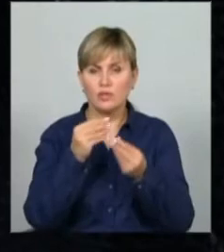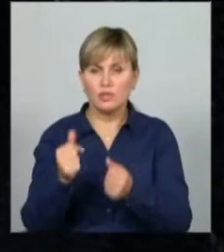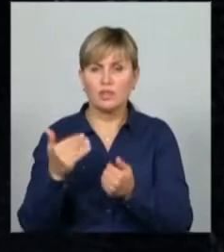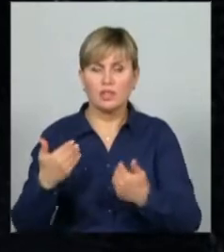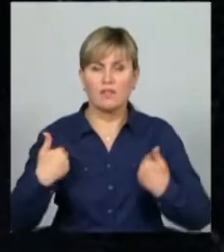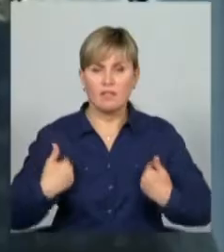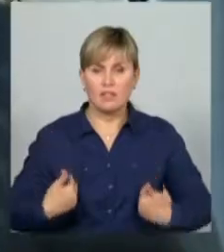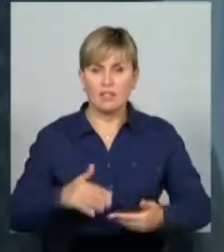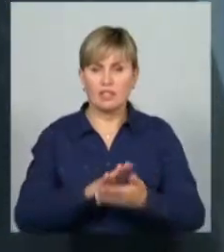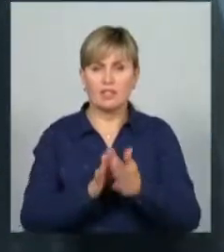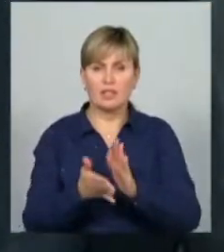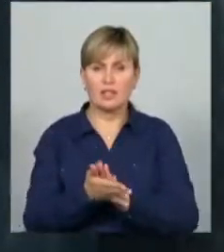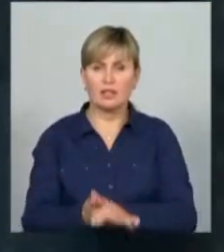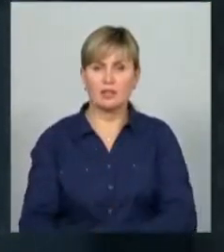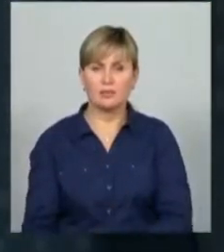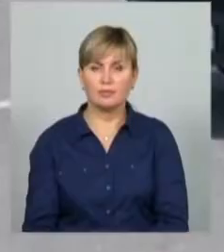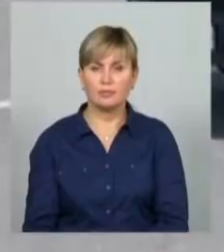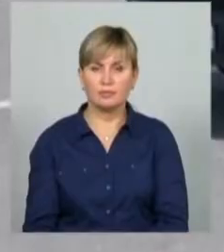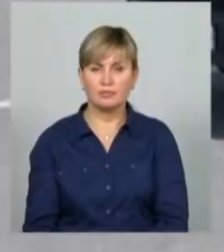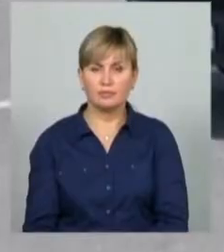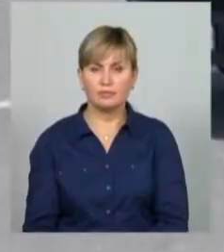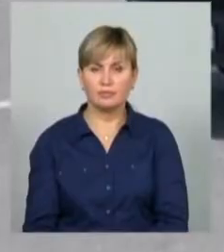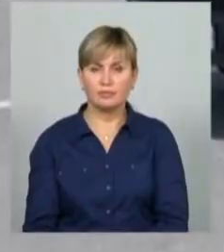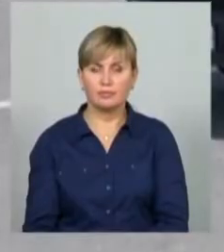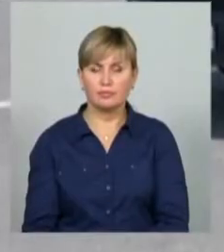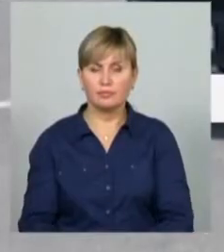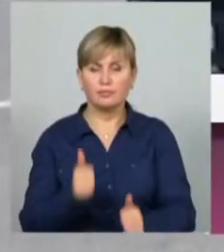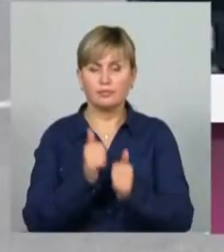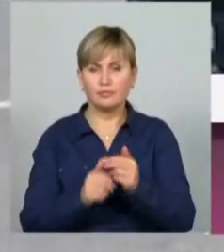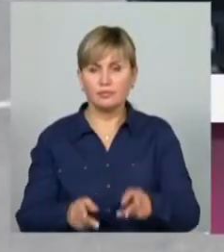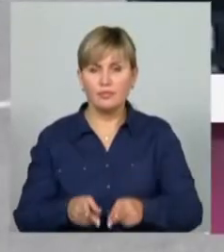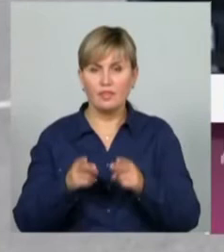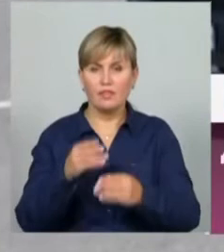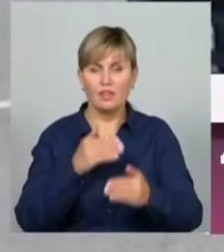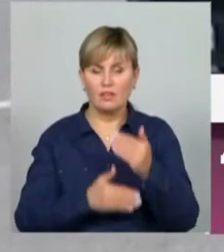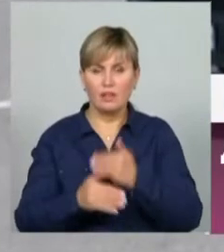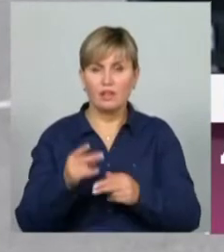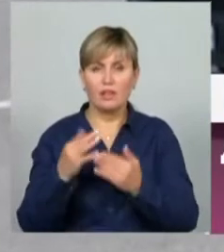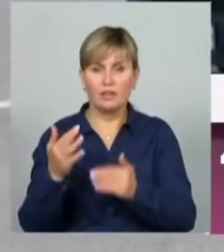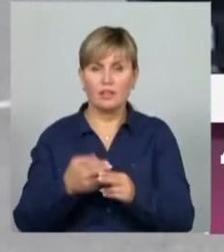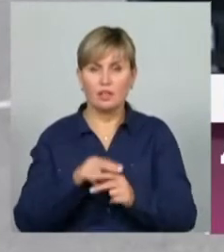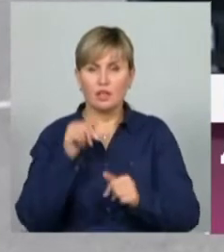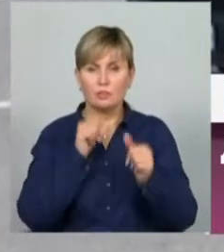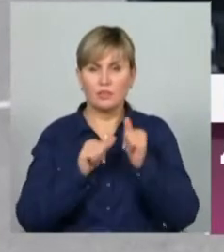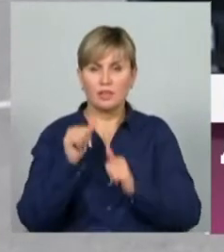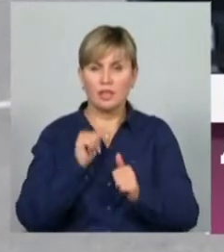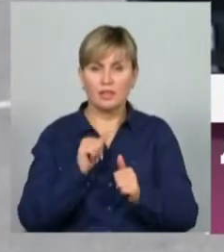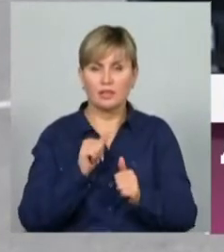их физическом состоянии. Каждый выезд инвалидов – это большое для них испытание.